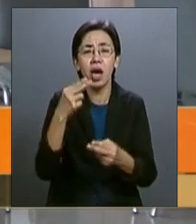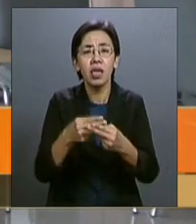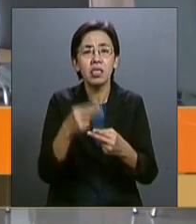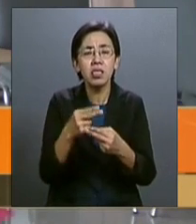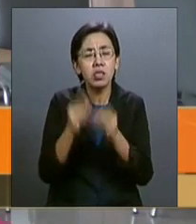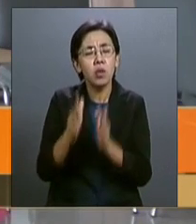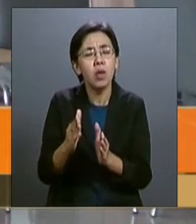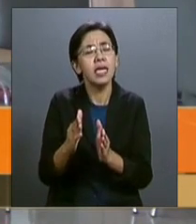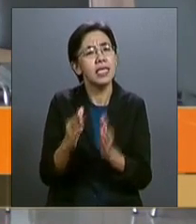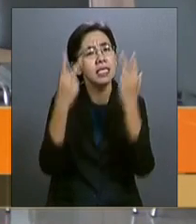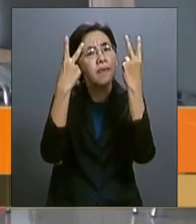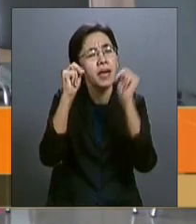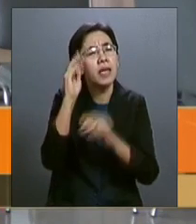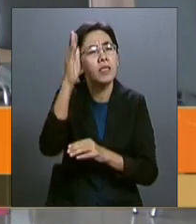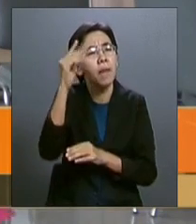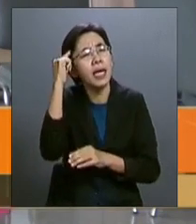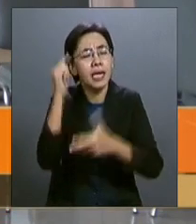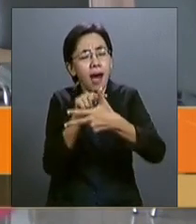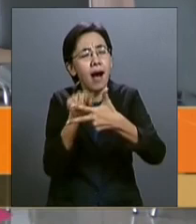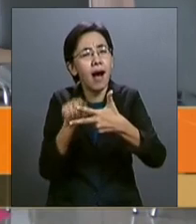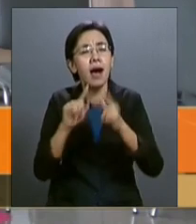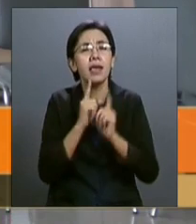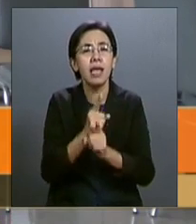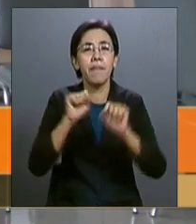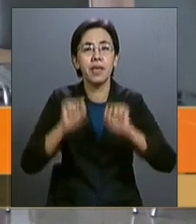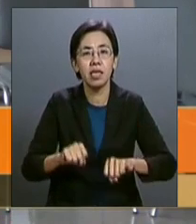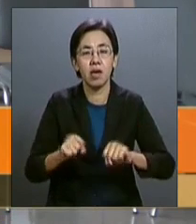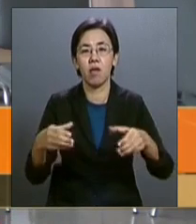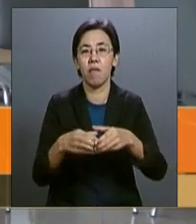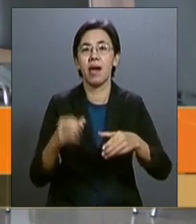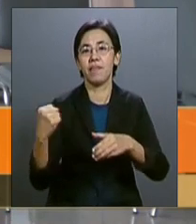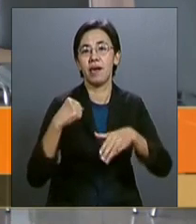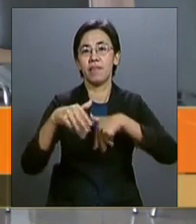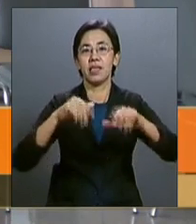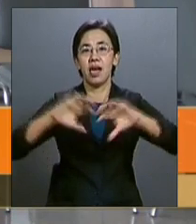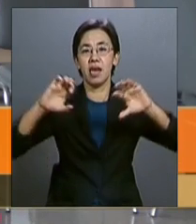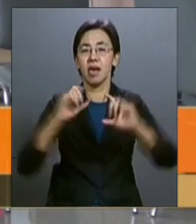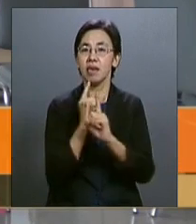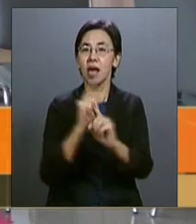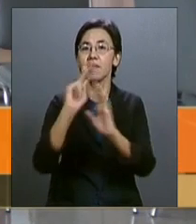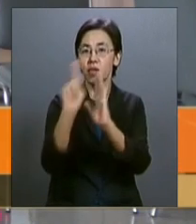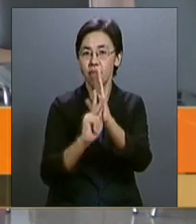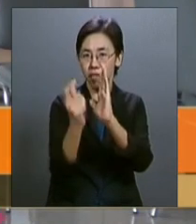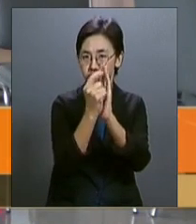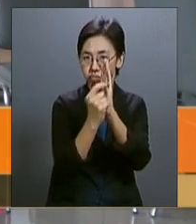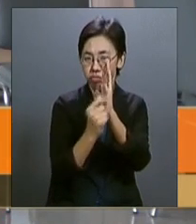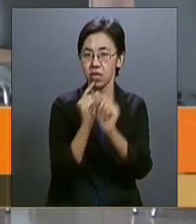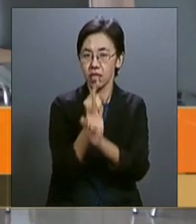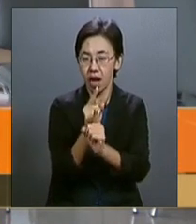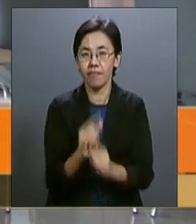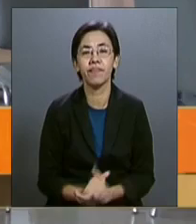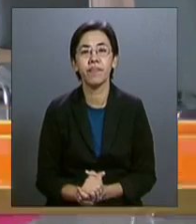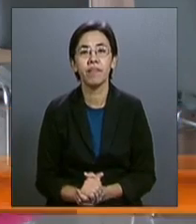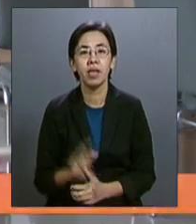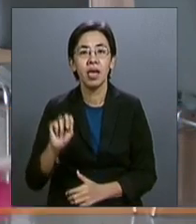ของพรรคพลังประชารัฐนั้นจะเป็นไปตามมติพรรคและกลไกของกฎหมายค่ะขณะที่ผู้อำนวยการสำนักนิดาโพที่มาร่วมสมัครเป็นส